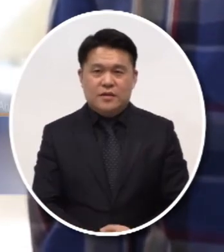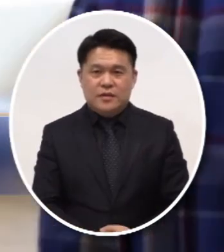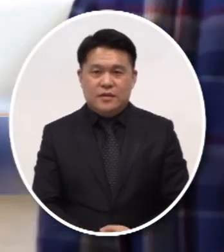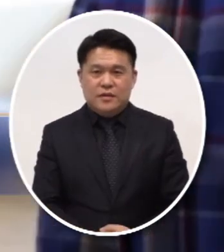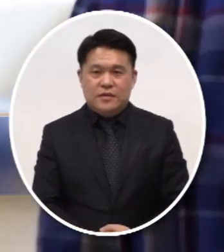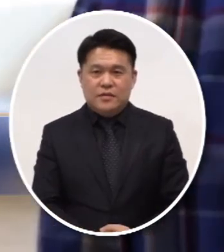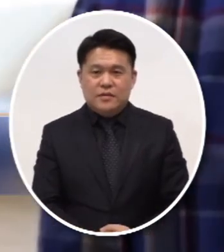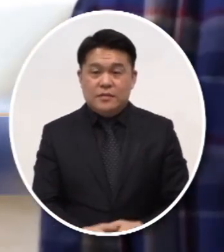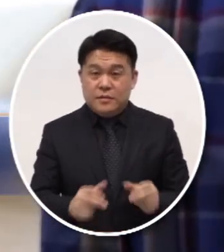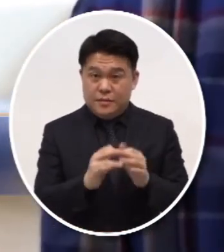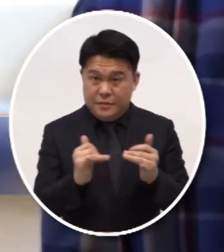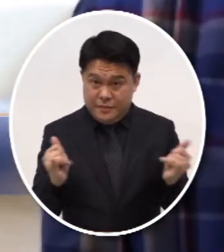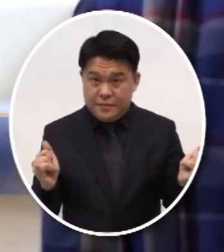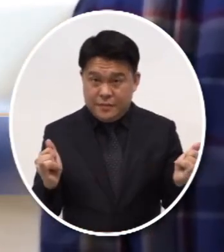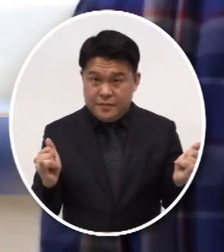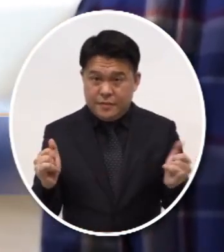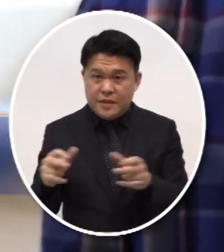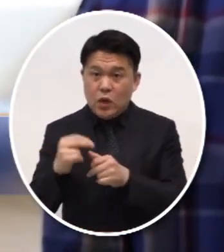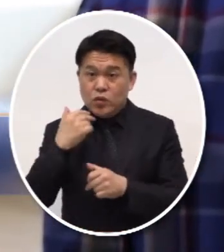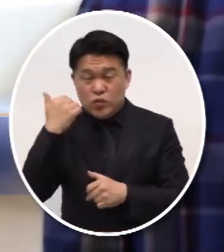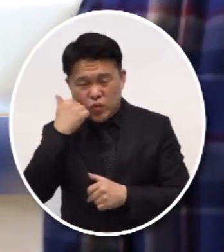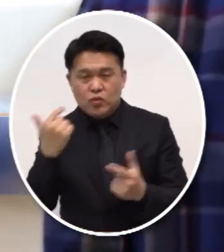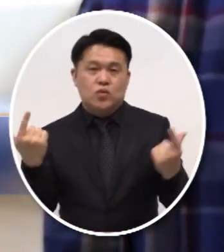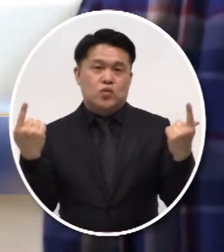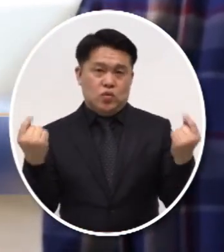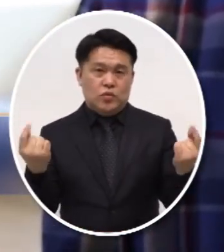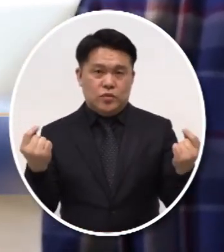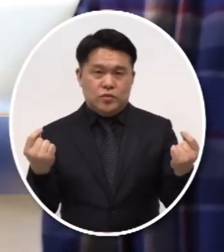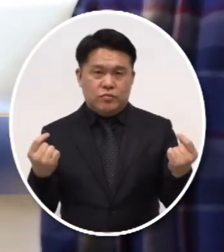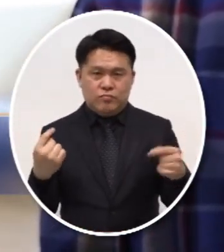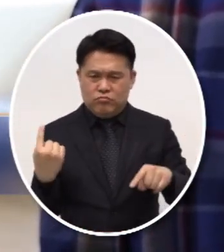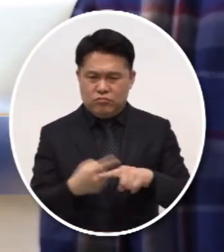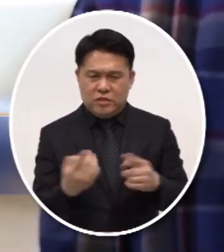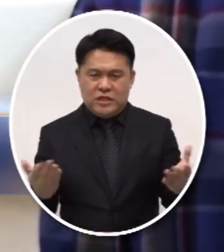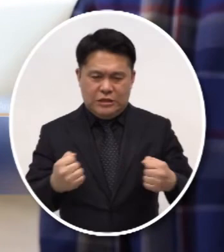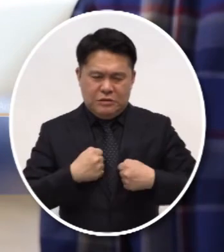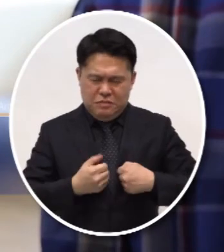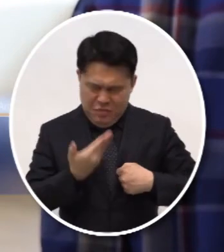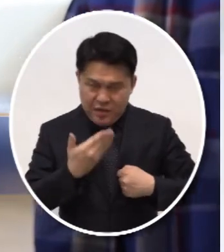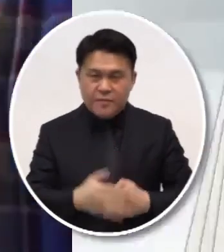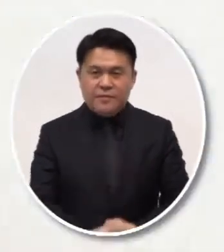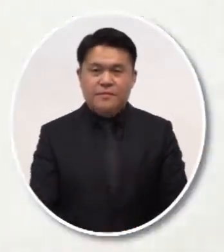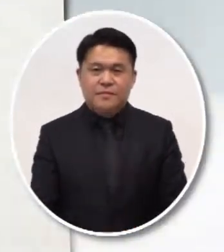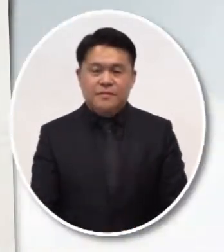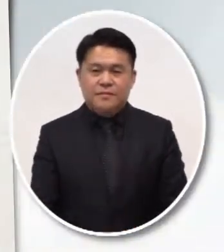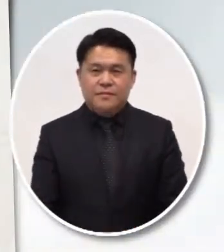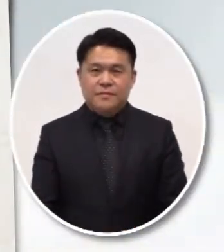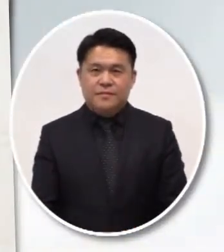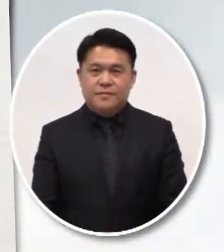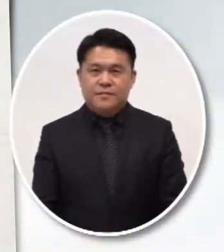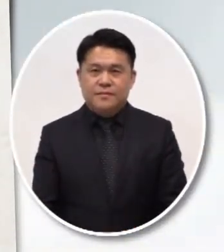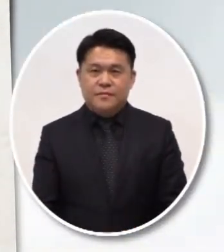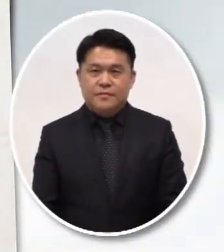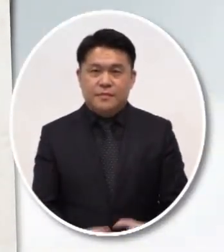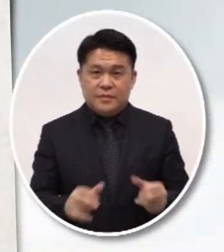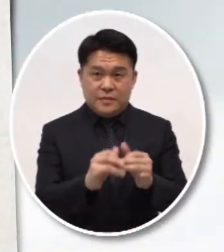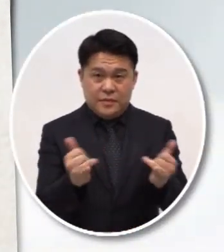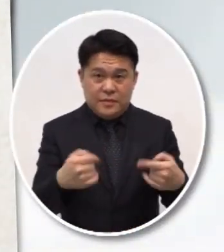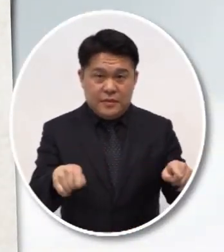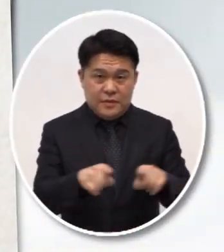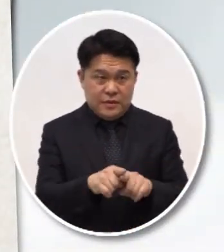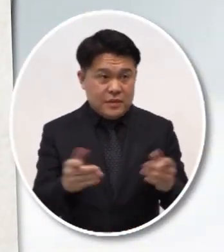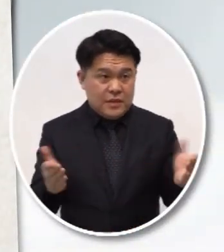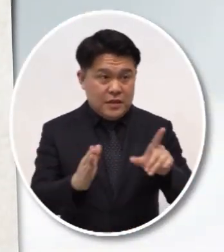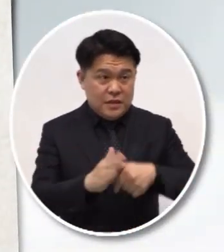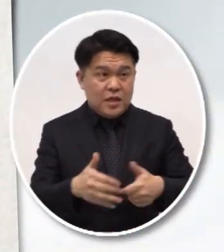좋겠어요. 장애인도 비장애인처럼 열심히 일할 수 있으니까. 장애인과 함께 일할